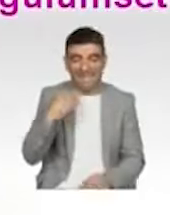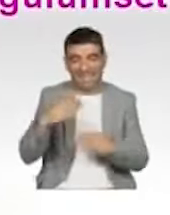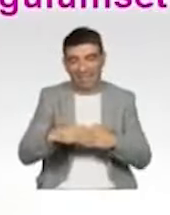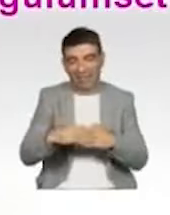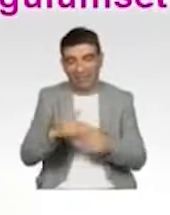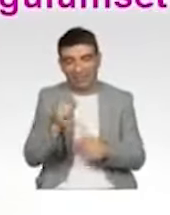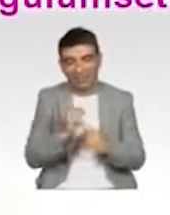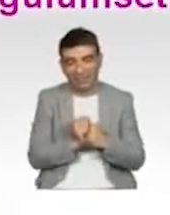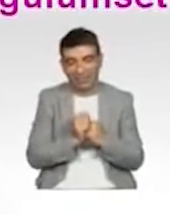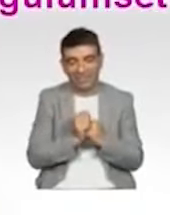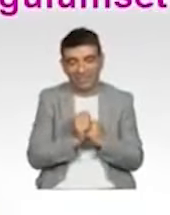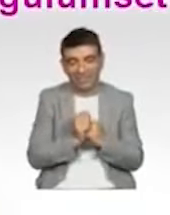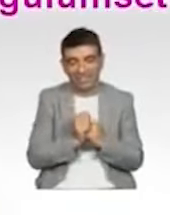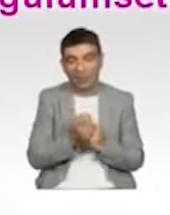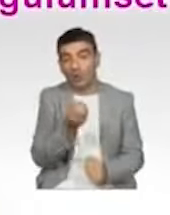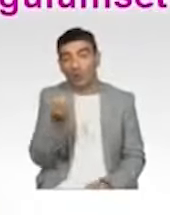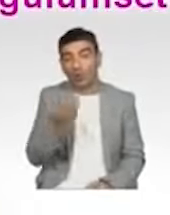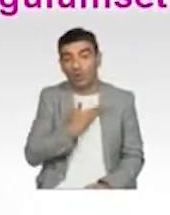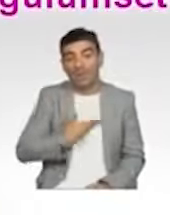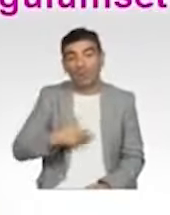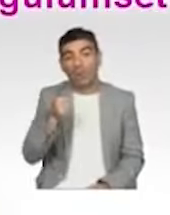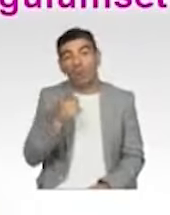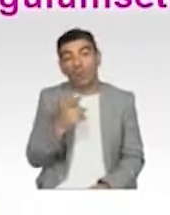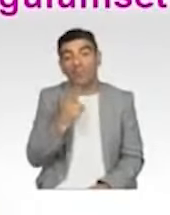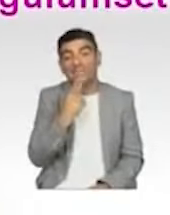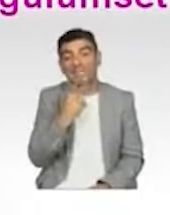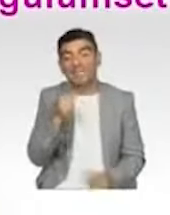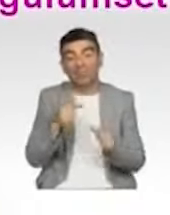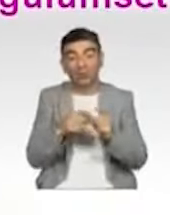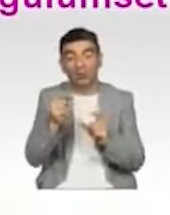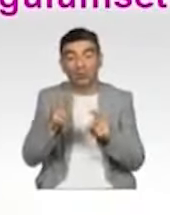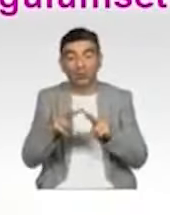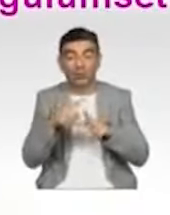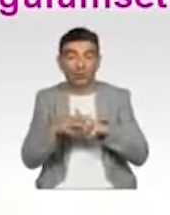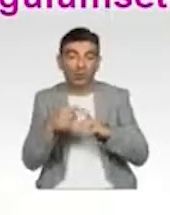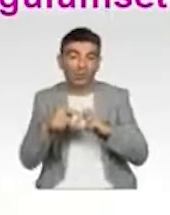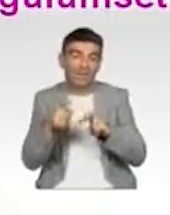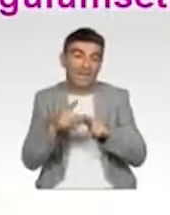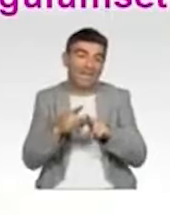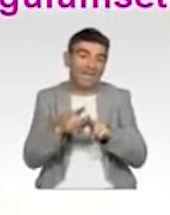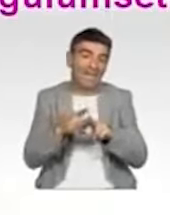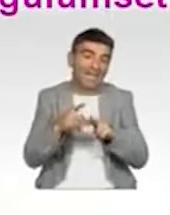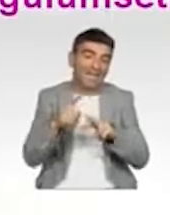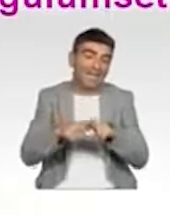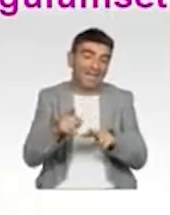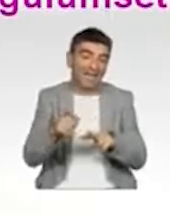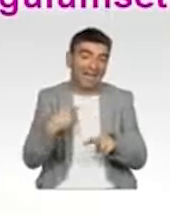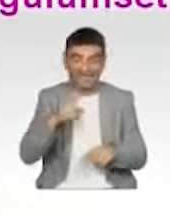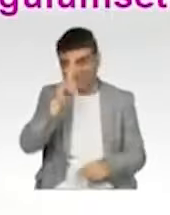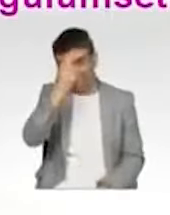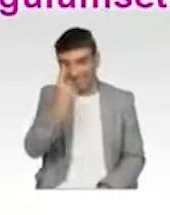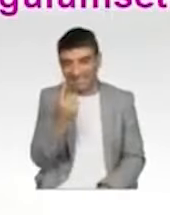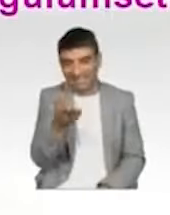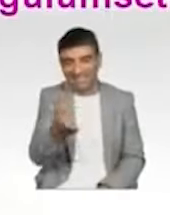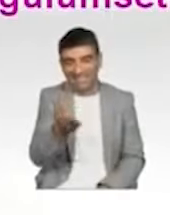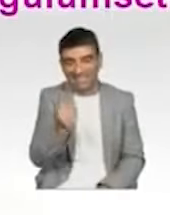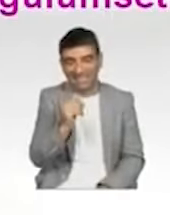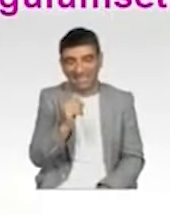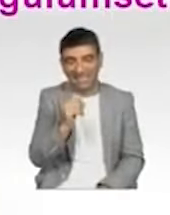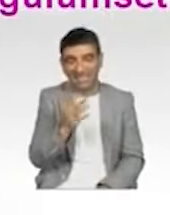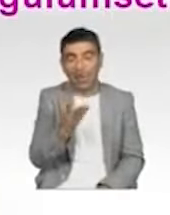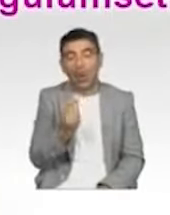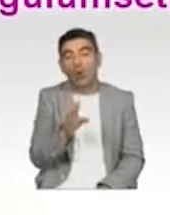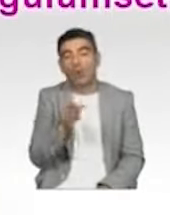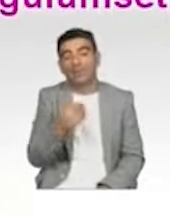tanıştınız. Sümeyra. Çok seviyorum o kızı. Yani hatta Çorumlu bir kız beni bu tek başıma, yani tek